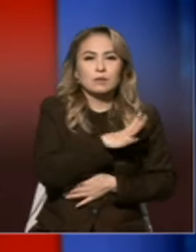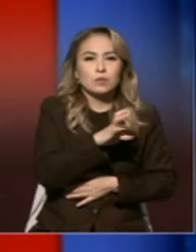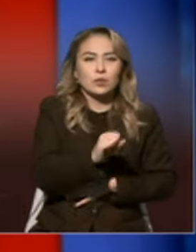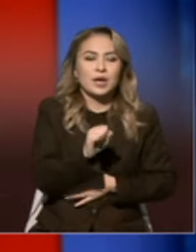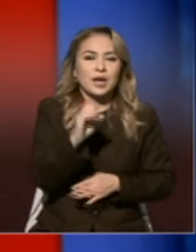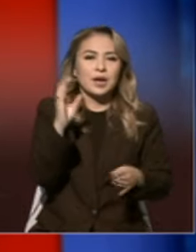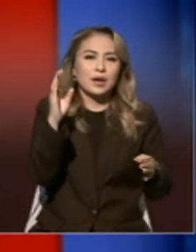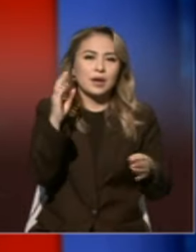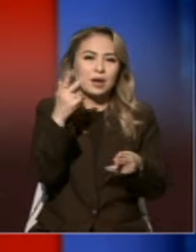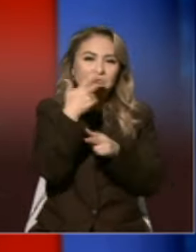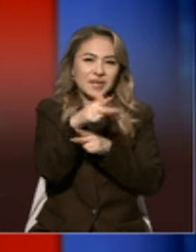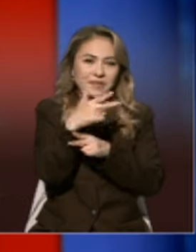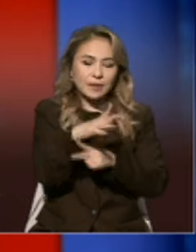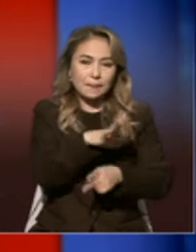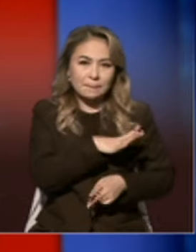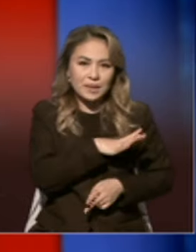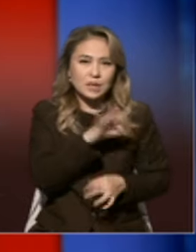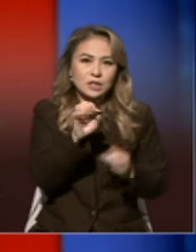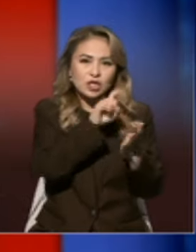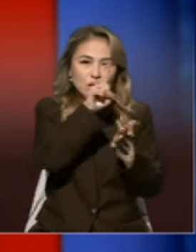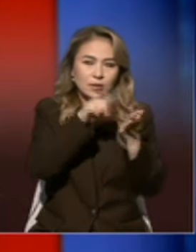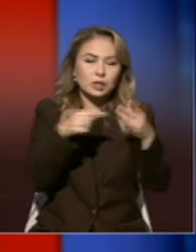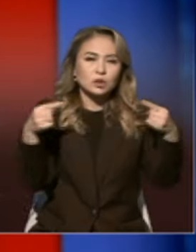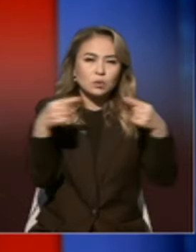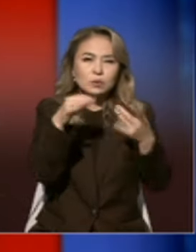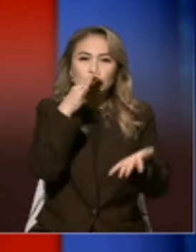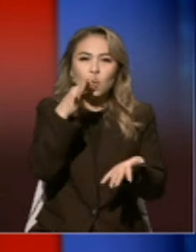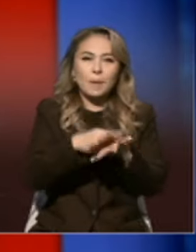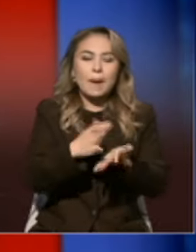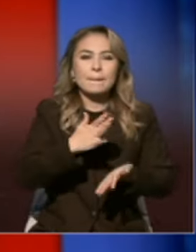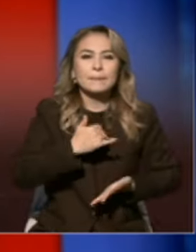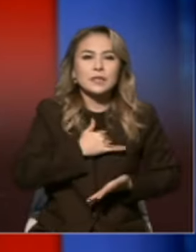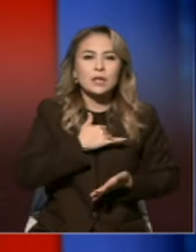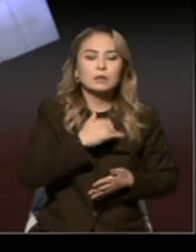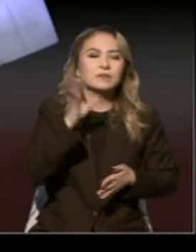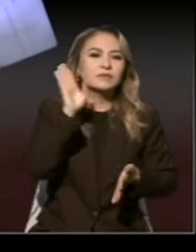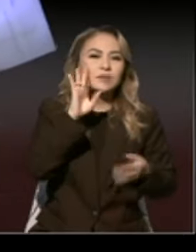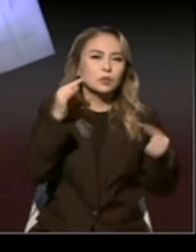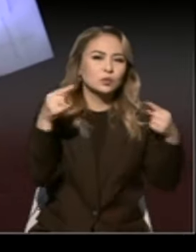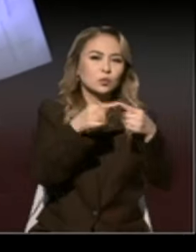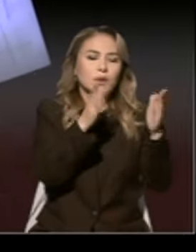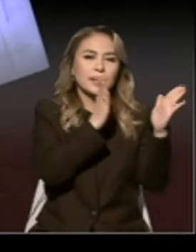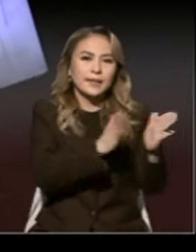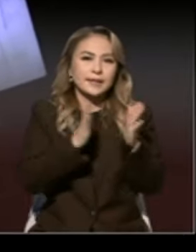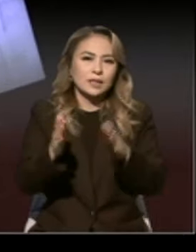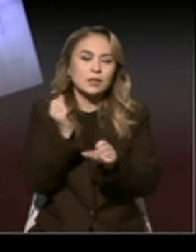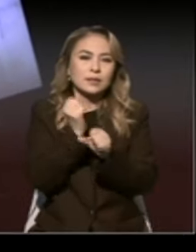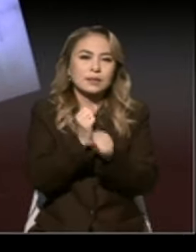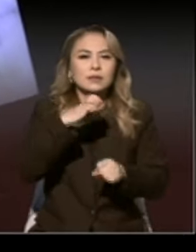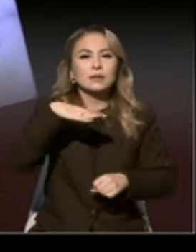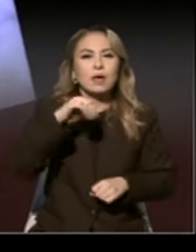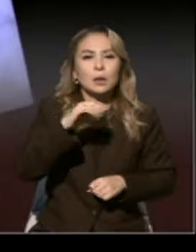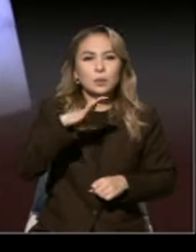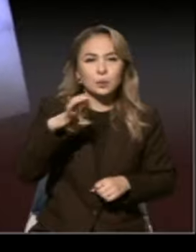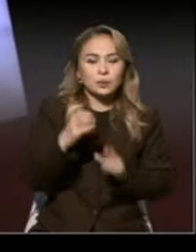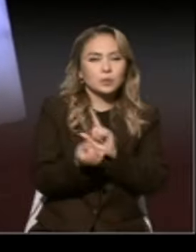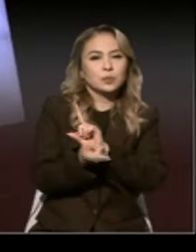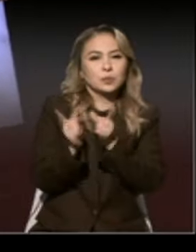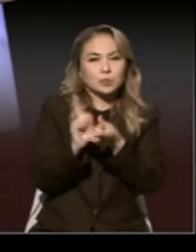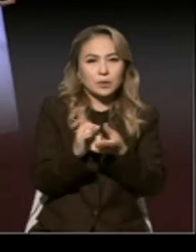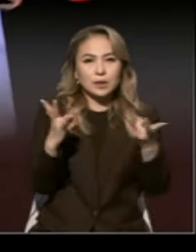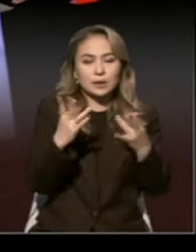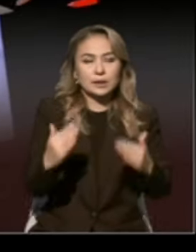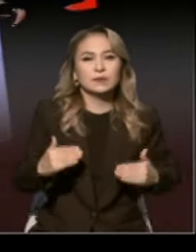эфирде. Енді менің ол сұраққа берер нақты жауабым, біз қазір су мамандарды реттеу үшін ең бастысы біз олардың статусын көтеруіміз керекпіз ереке.